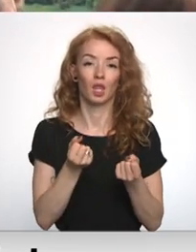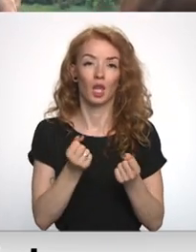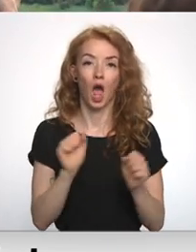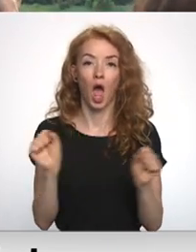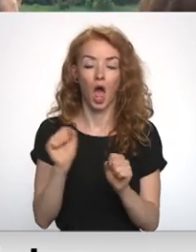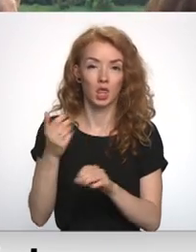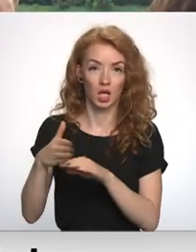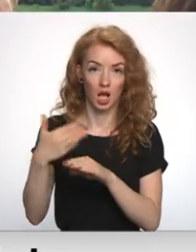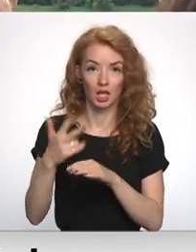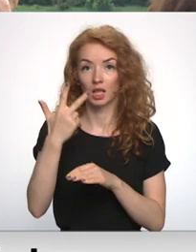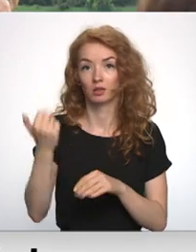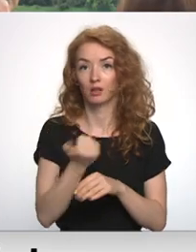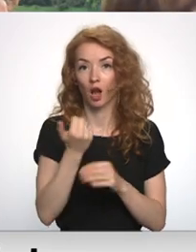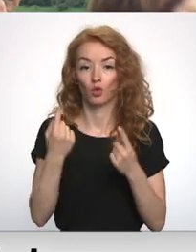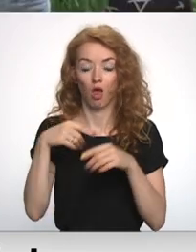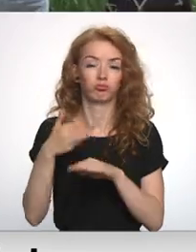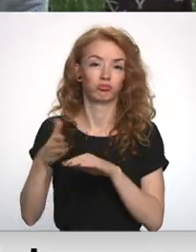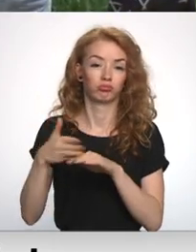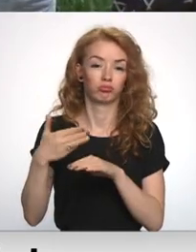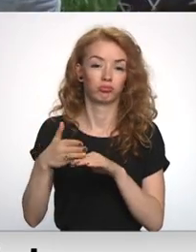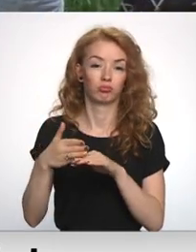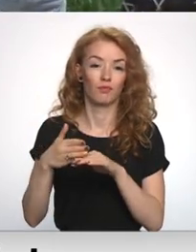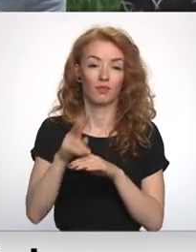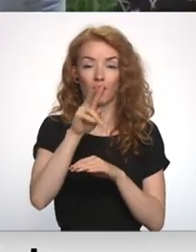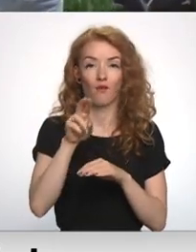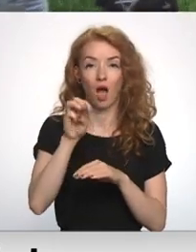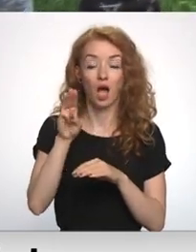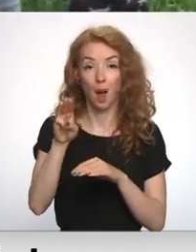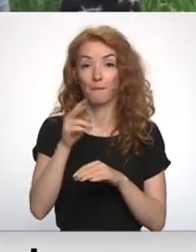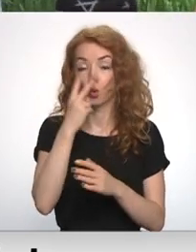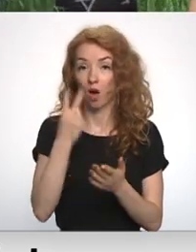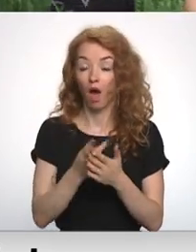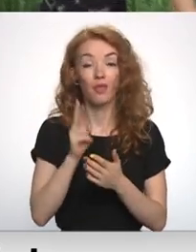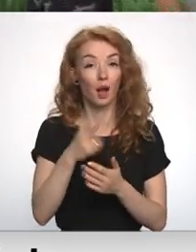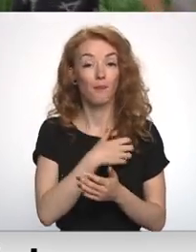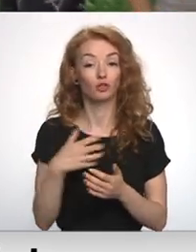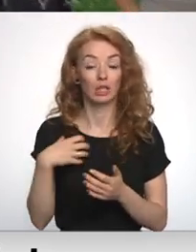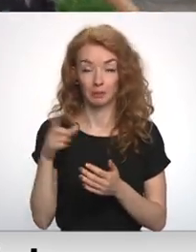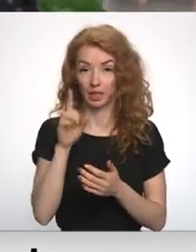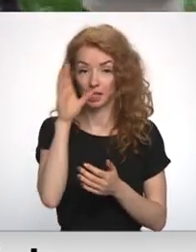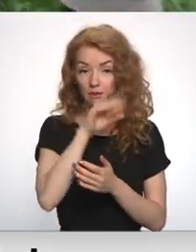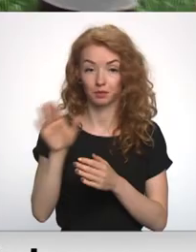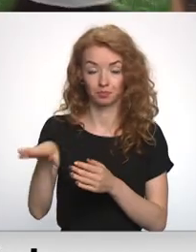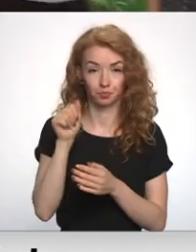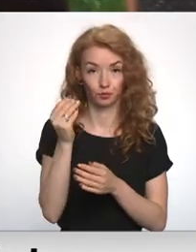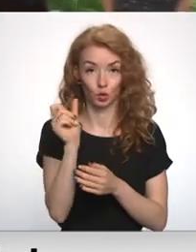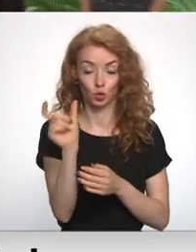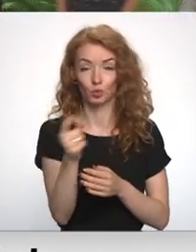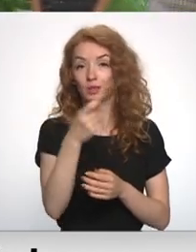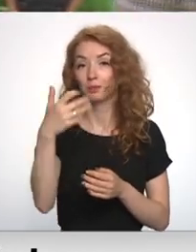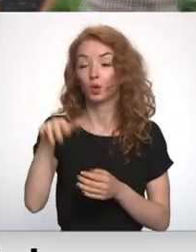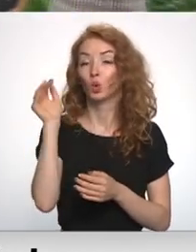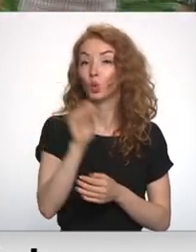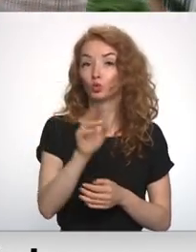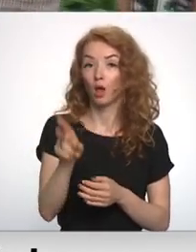ātro kredītu, kas 3 gadu laikā jāatmaksā ir. Varam norāda, ka pašvaldībām esot iespēja aizņemties summu līdz 150